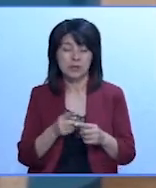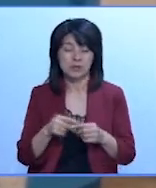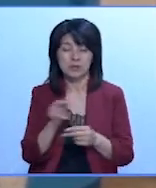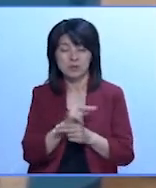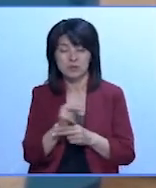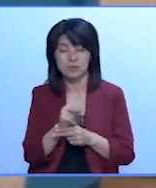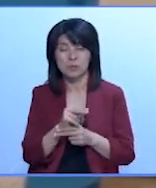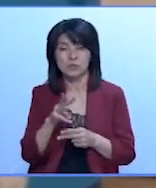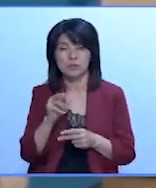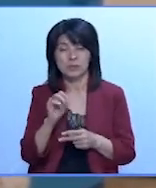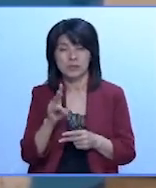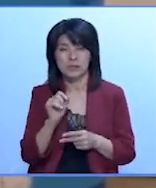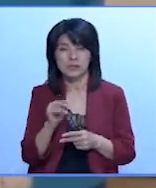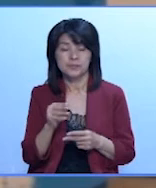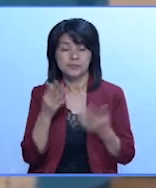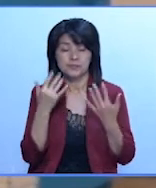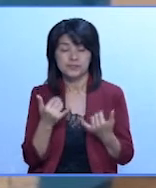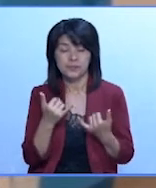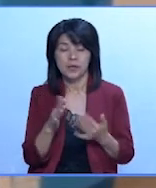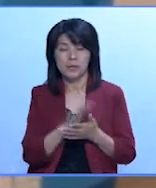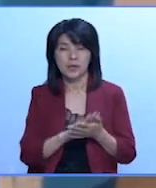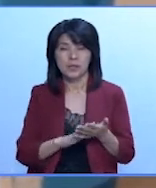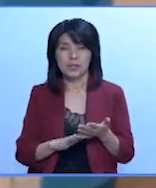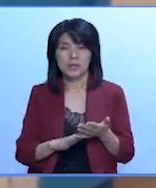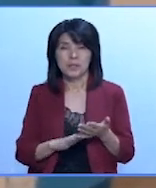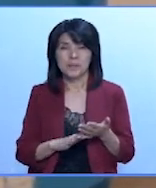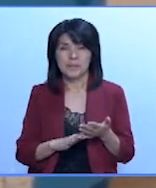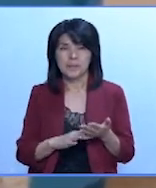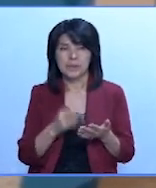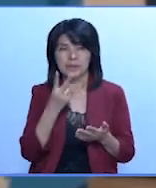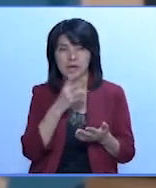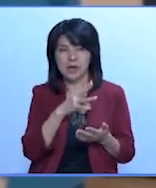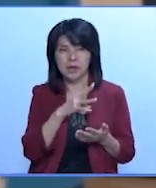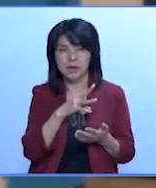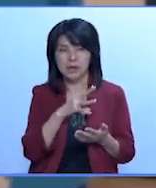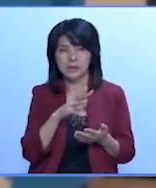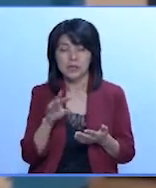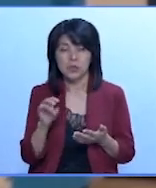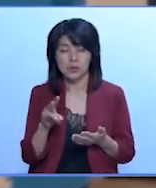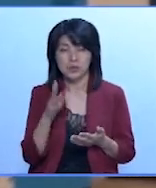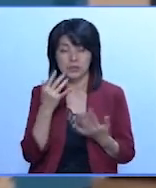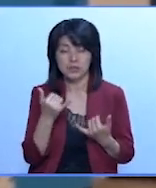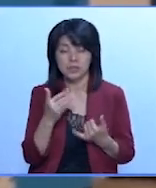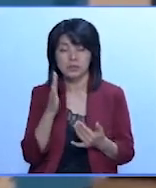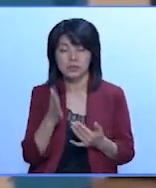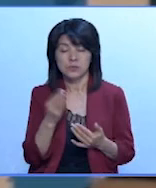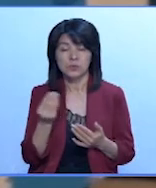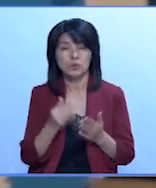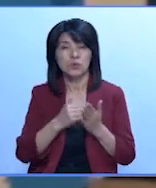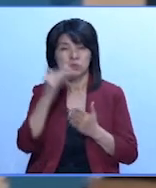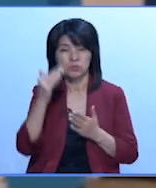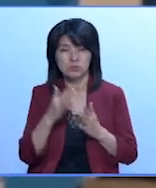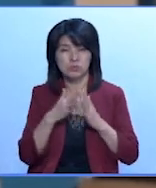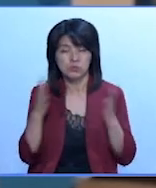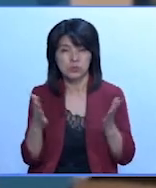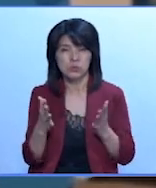Жұмыспен қамтудың жол картасы бағдарламасы аясында бөлінген қаражат сомасы 2 миллион теңгеден асады. Қосымша ішкі резерттен 800 мыңдай қосамыз.